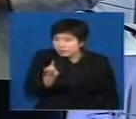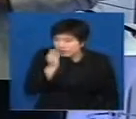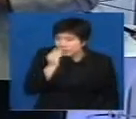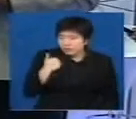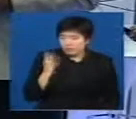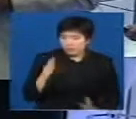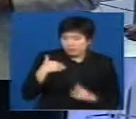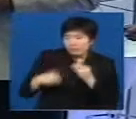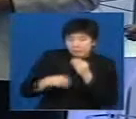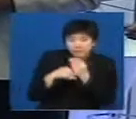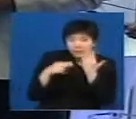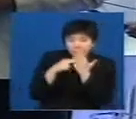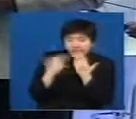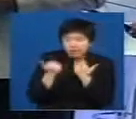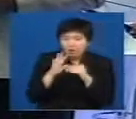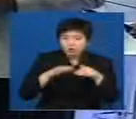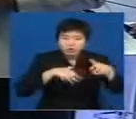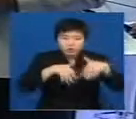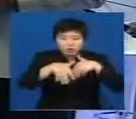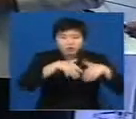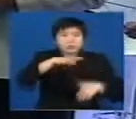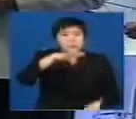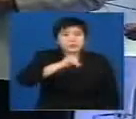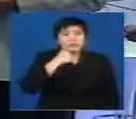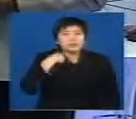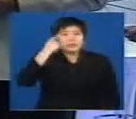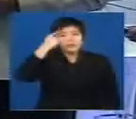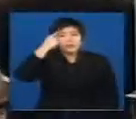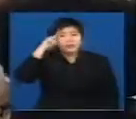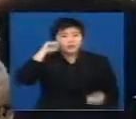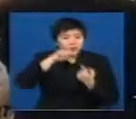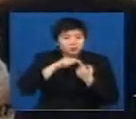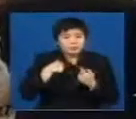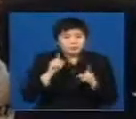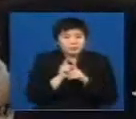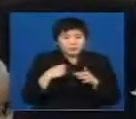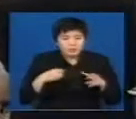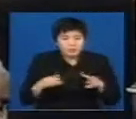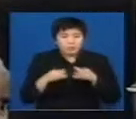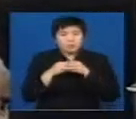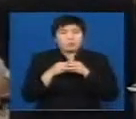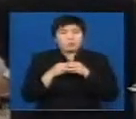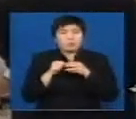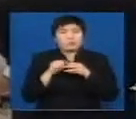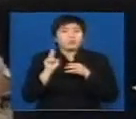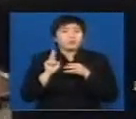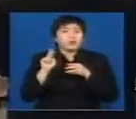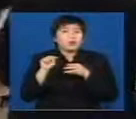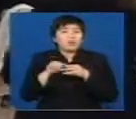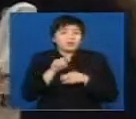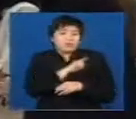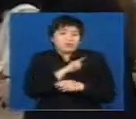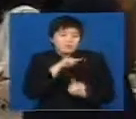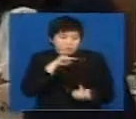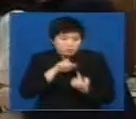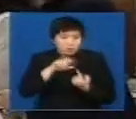เนี่ยที่เกี่ยวกับเรื่องชุมชนเมืองเรื่องน้ำอ่ะผมก็ไม่นึกนะว่าอยู่ในจะมีองค์กรของ UN หน่วยนึงนะดูน้ำเฉพาะชุมชน